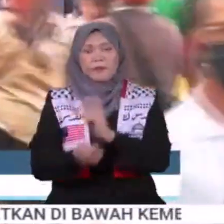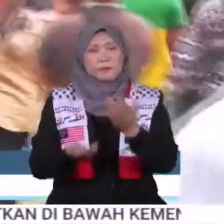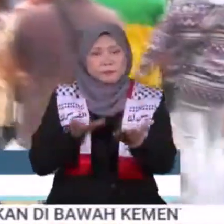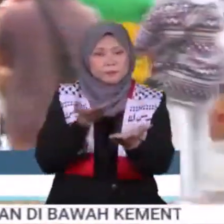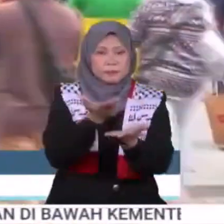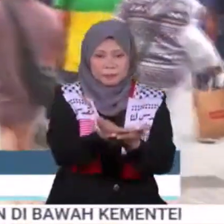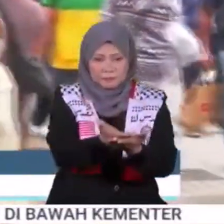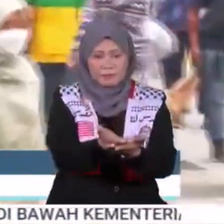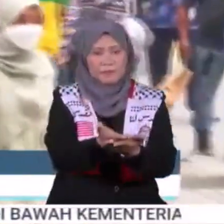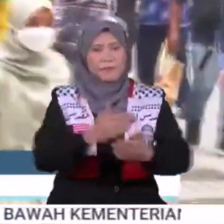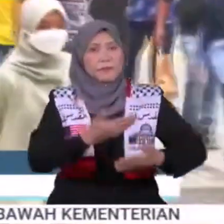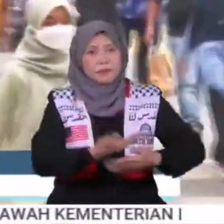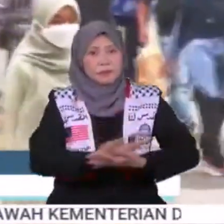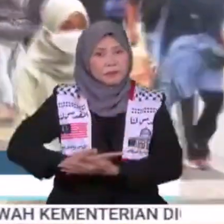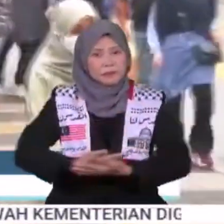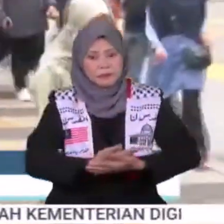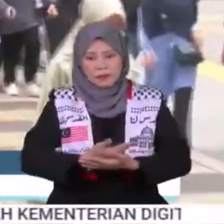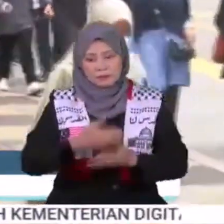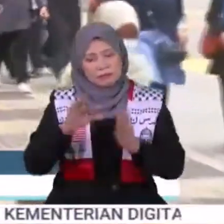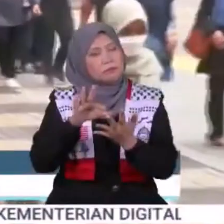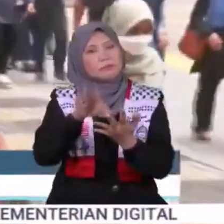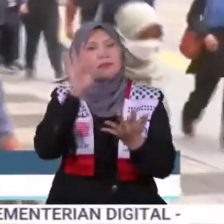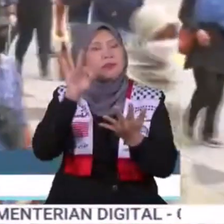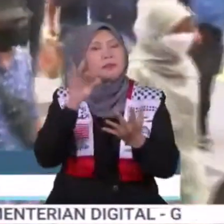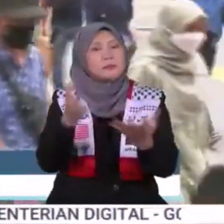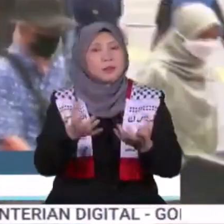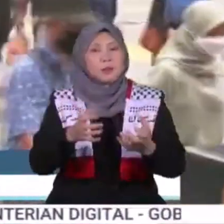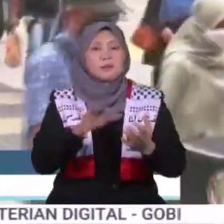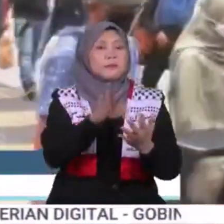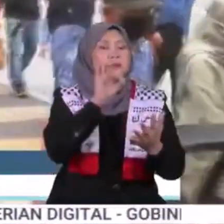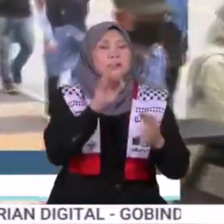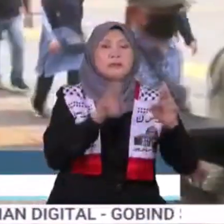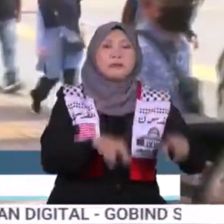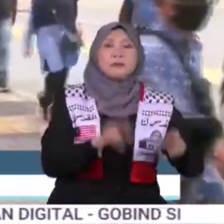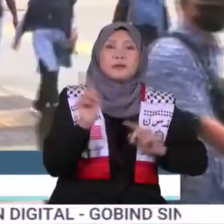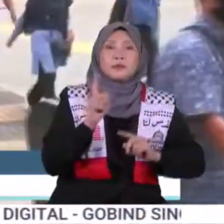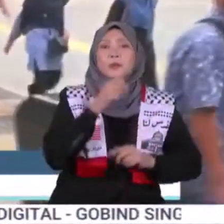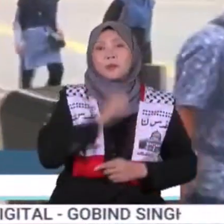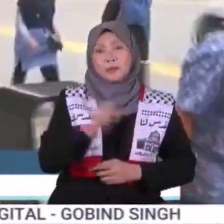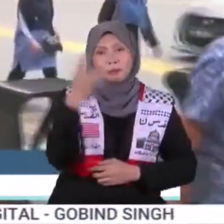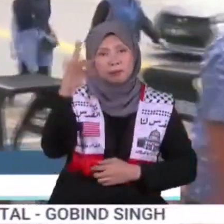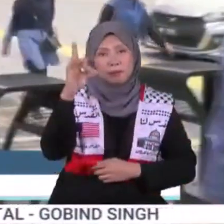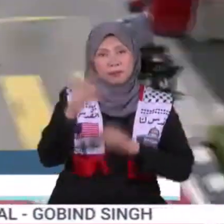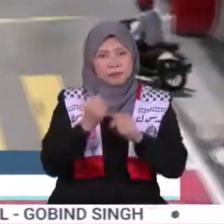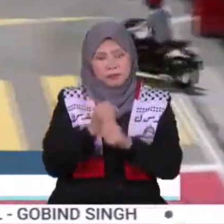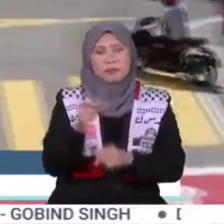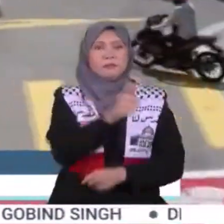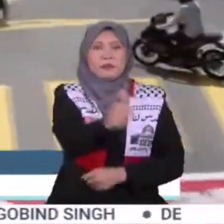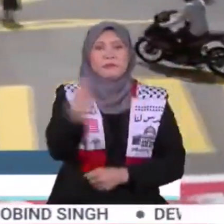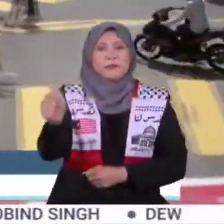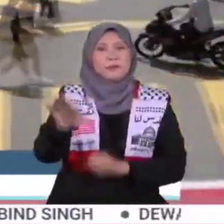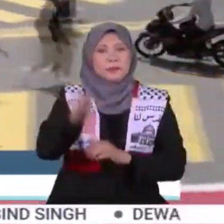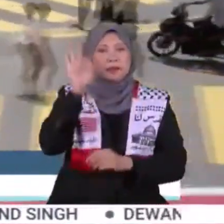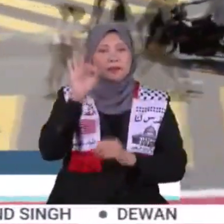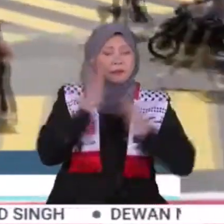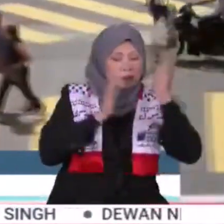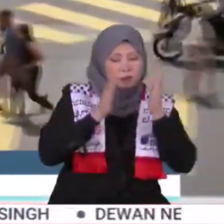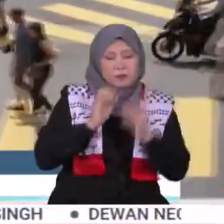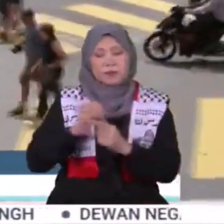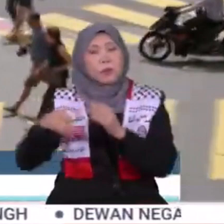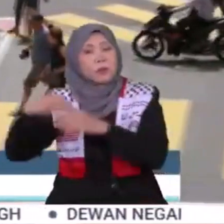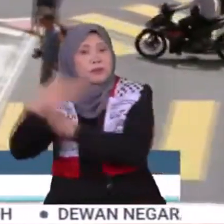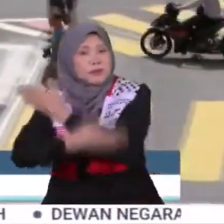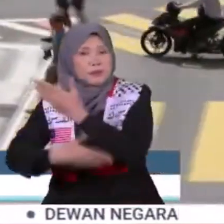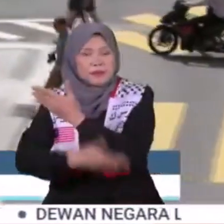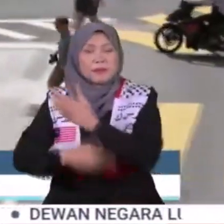cadangan agar anak diberi pilihan memilih warganegara pada usia 18 tahun bagi ibu Bapa yang memiliki dua